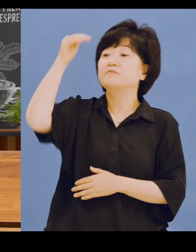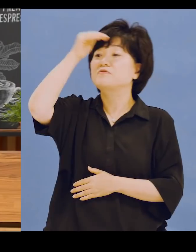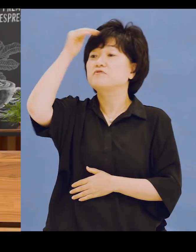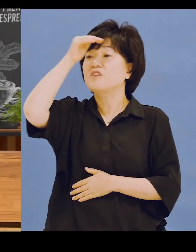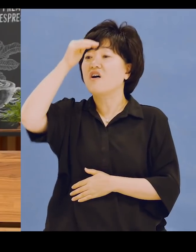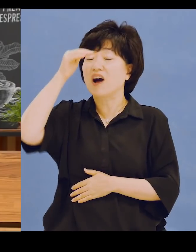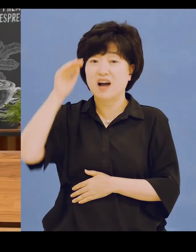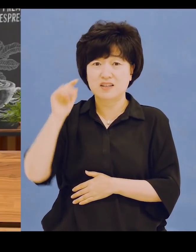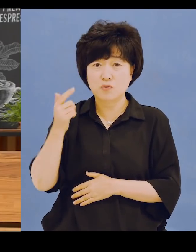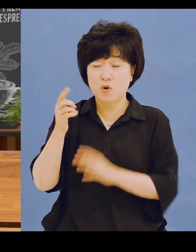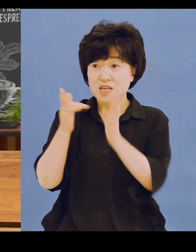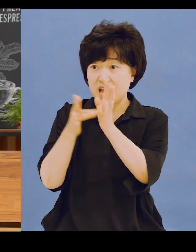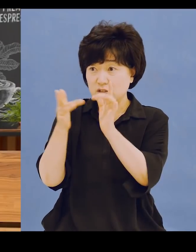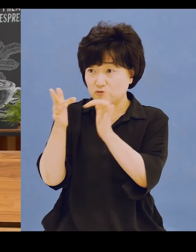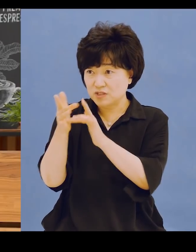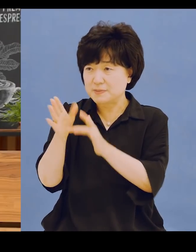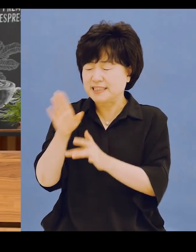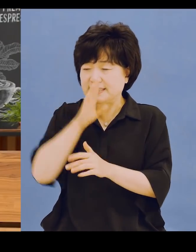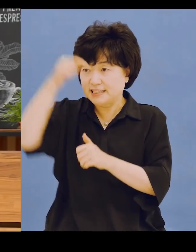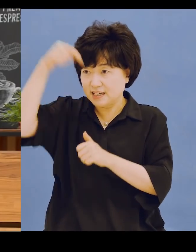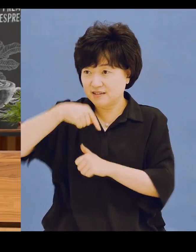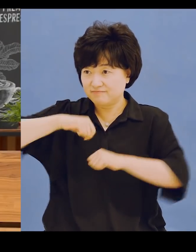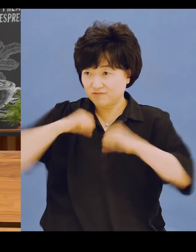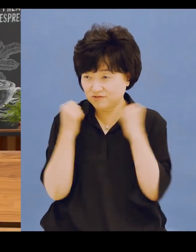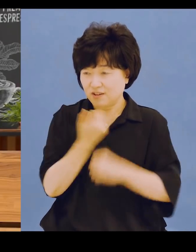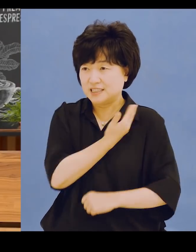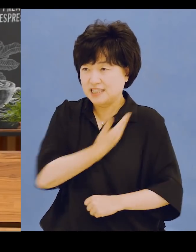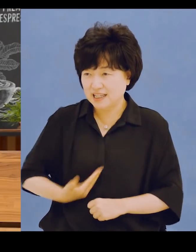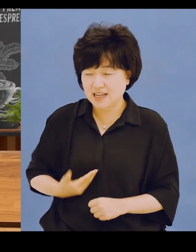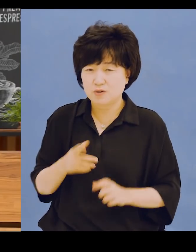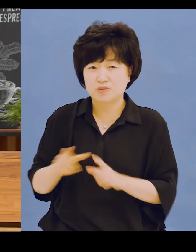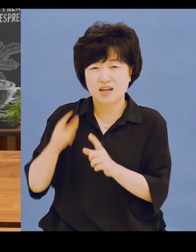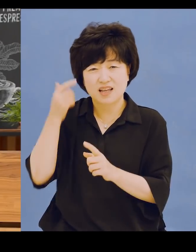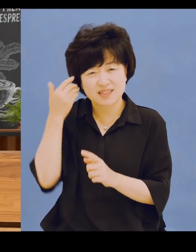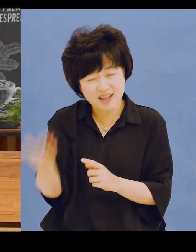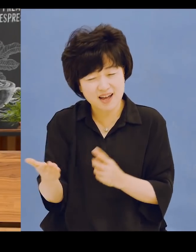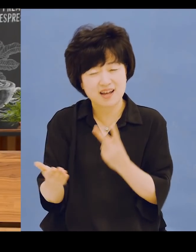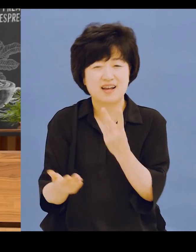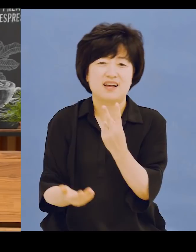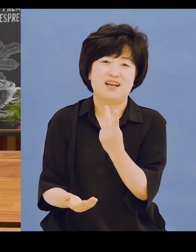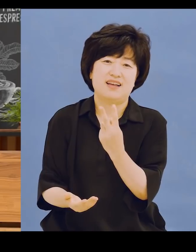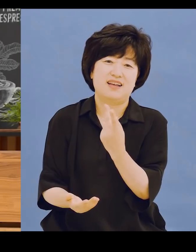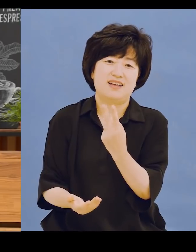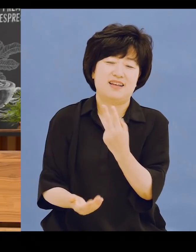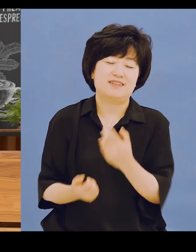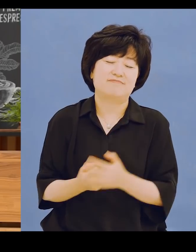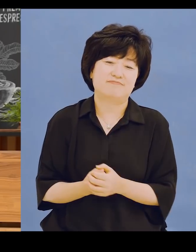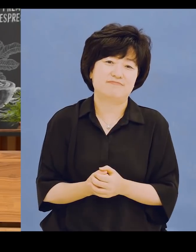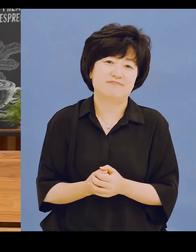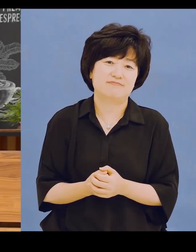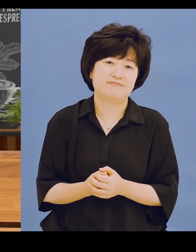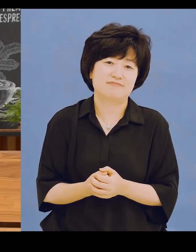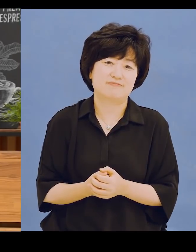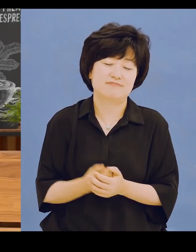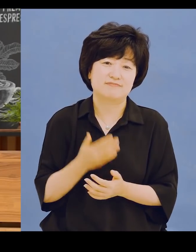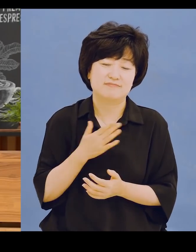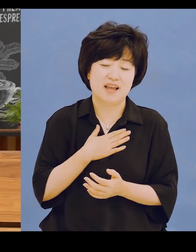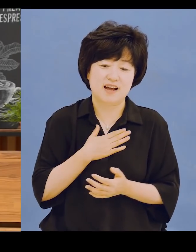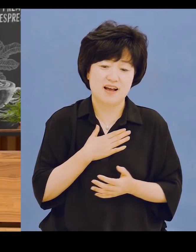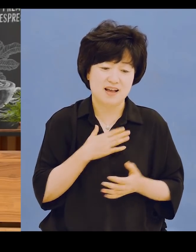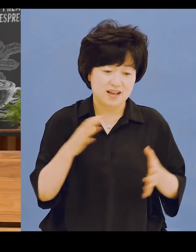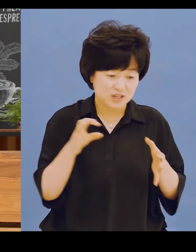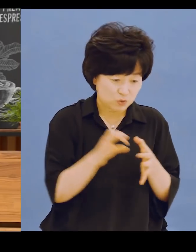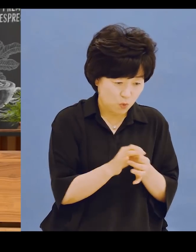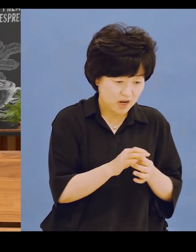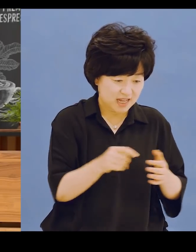그냥 예수님의 팬으로서 그와 같이 멋진 생활을 하려고 종교 생활을 한 죄인은 아닌가, 이런 회개도 좀 들고요. 내가 속한